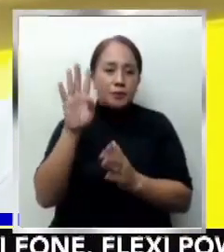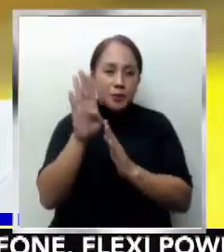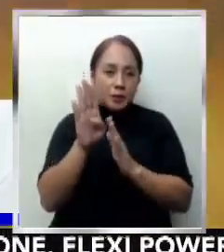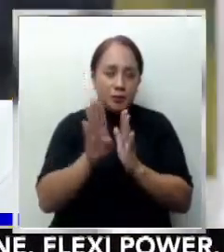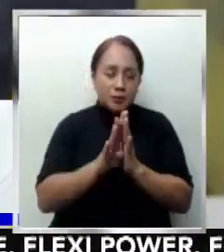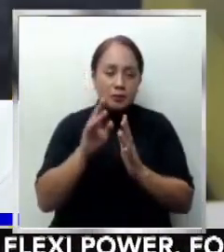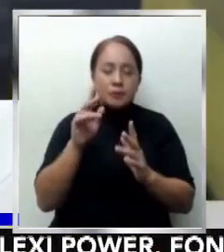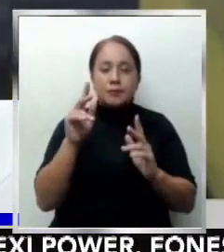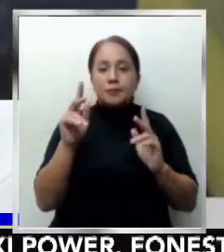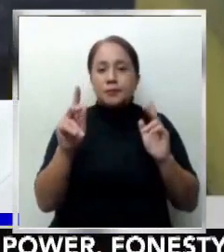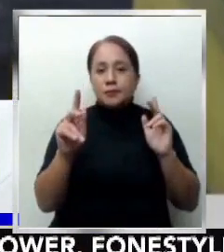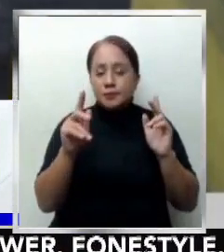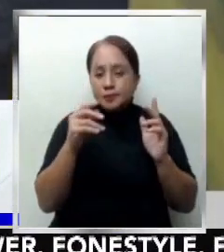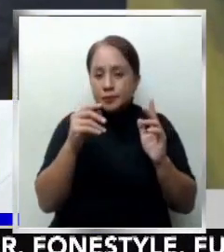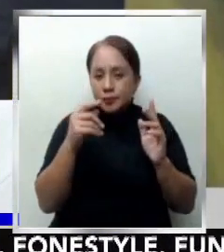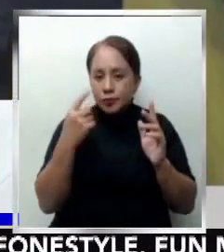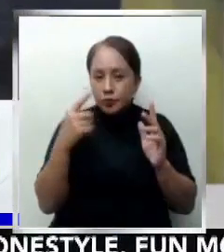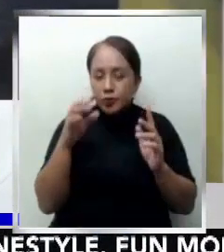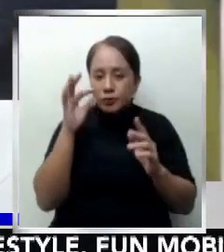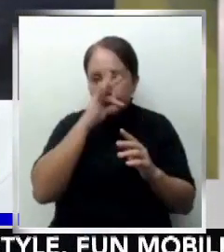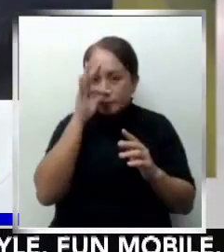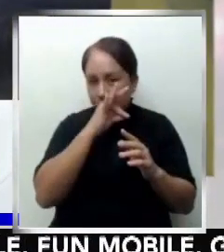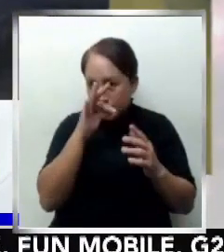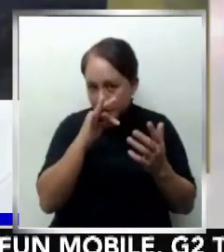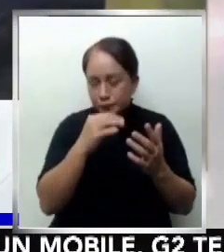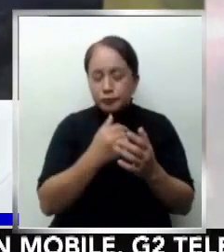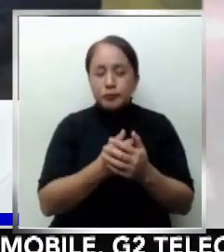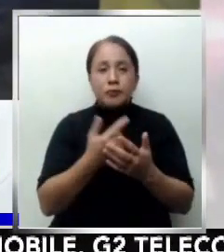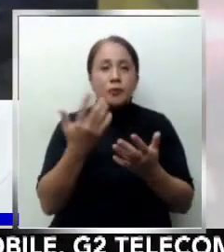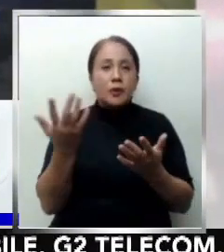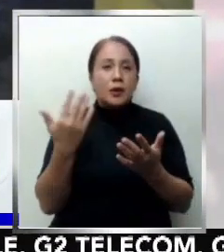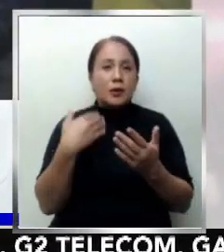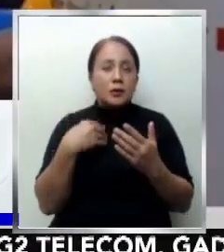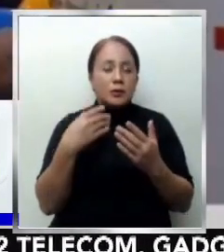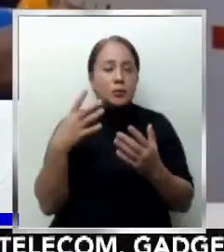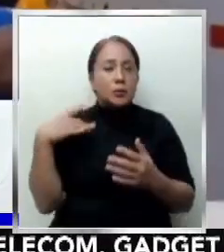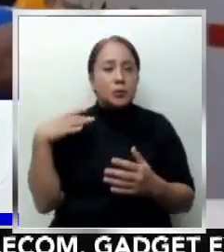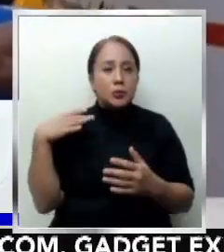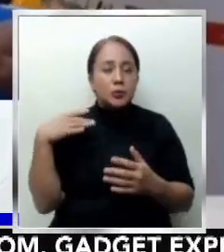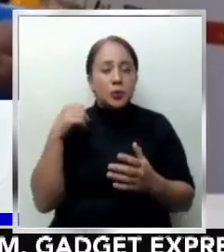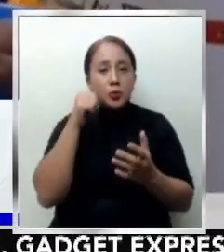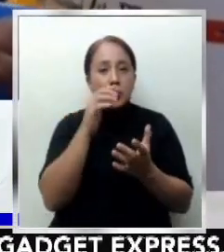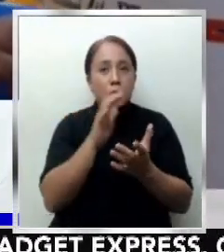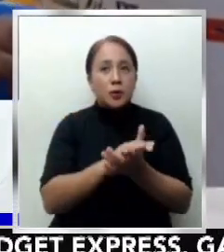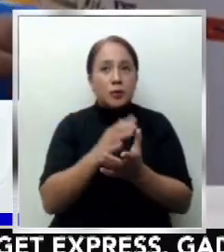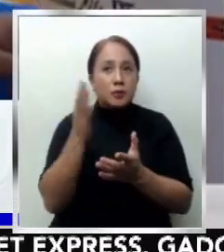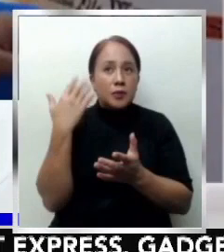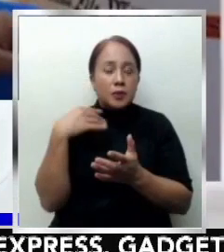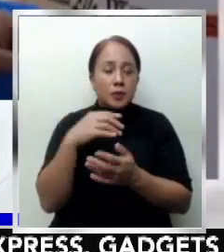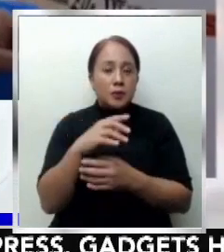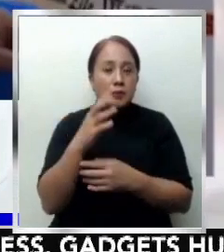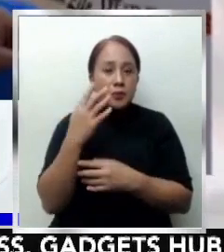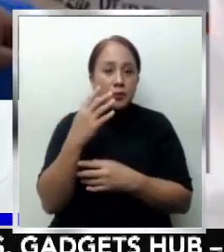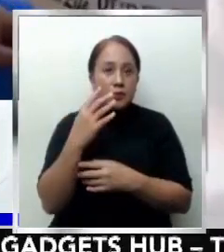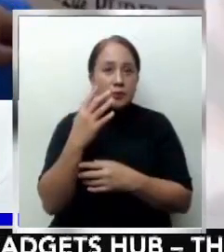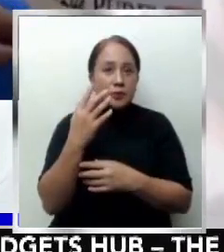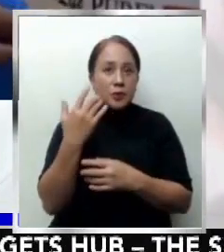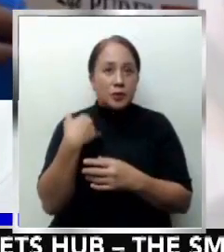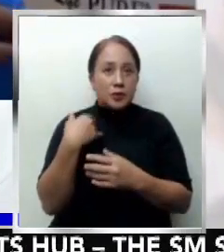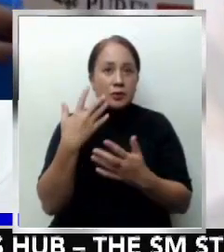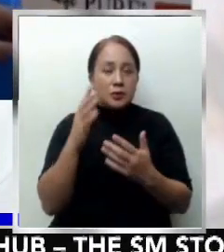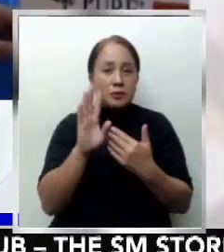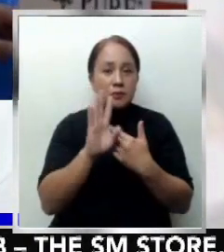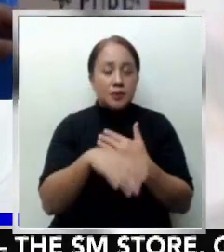claimant. Hinihintay na yan ni Arcel Bigayan, misis ng claimant na si Rodolfo Bigayan na nakabalik sa bansa